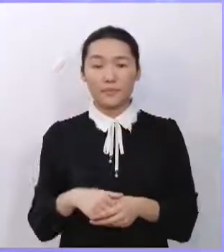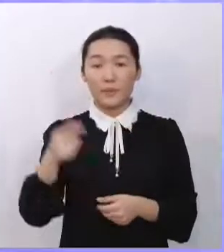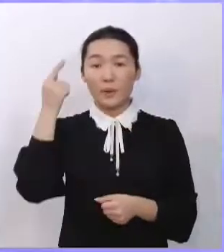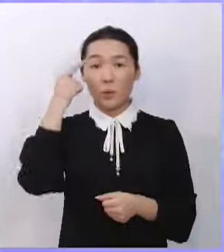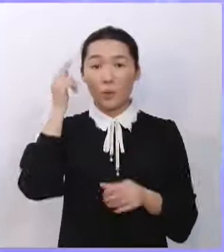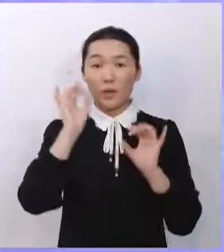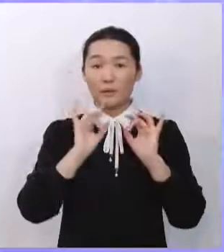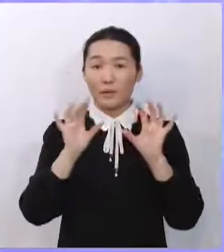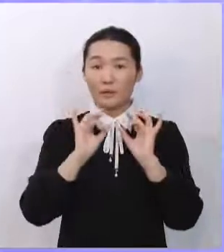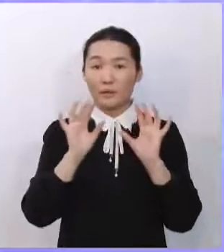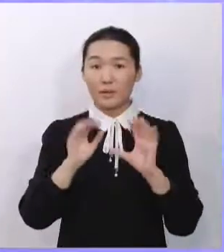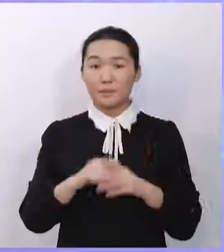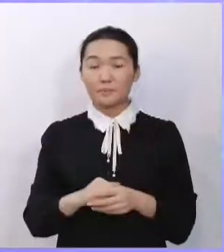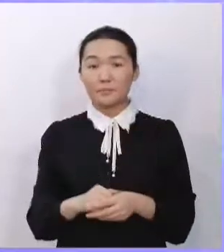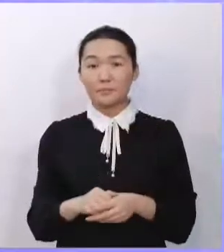Оюңарды айткыла.